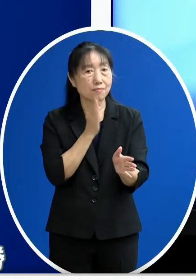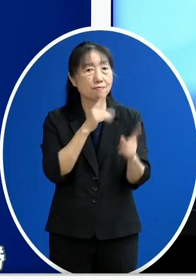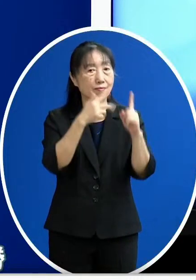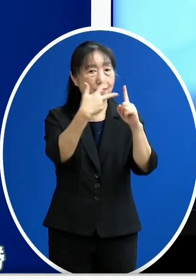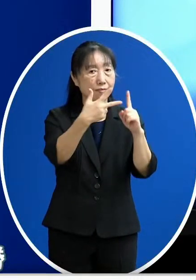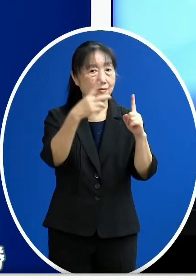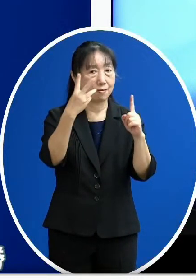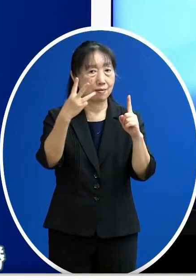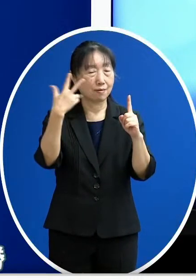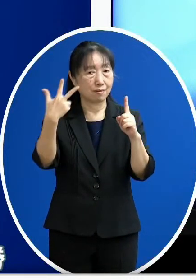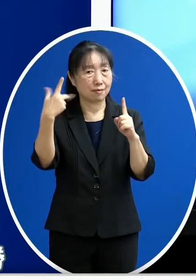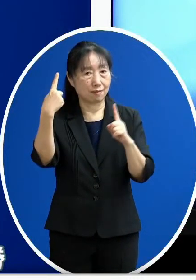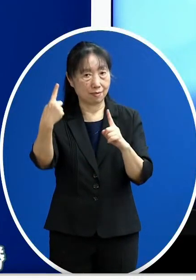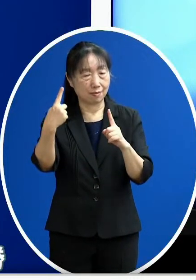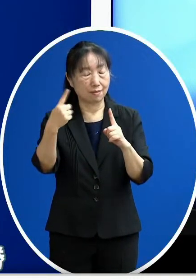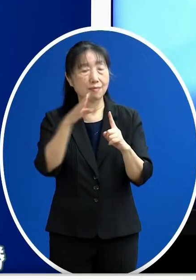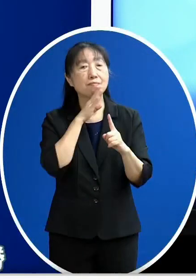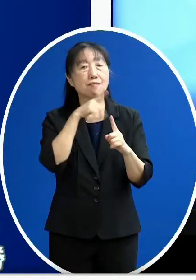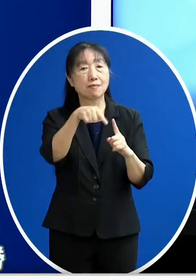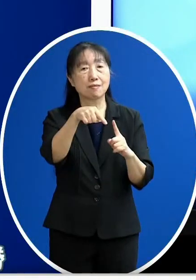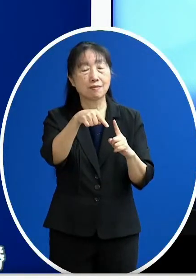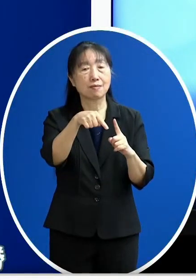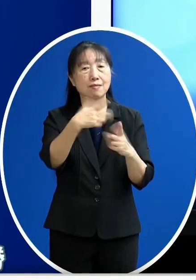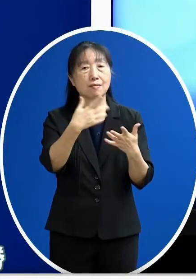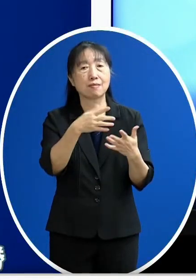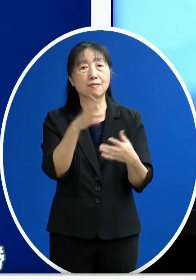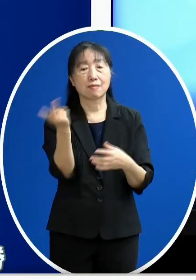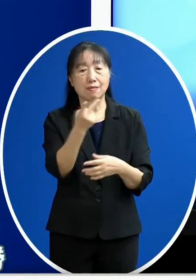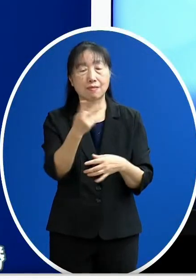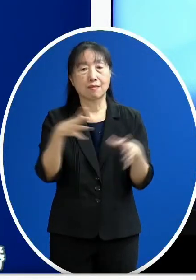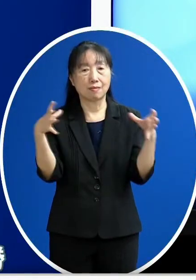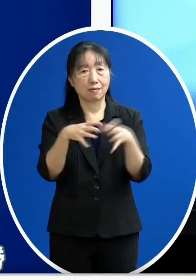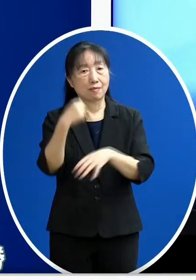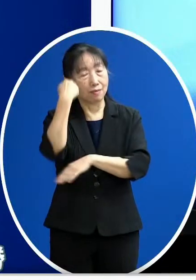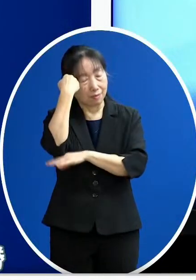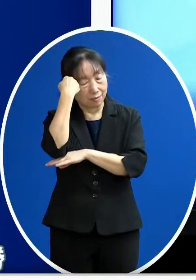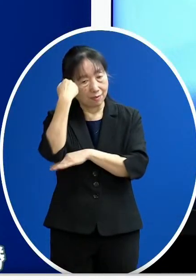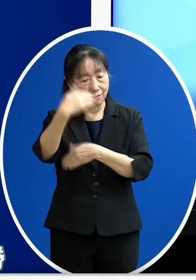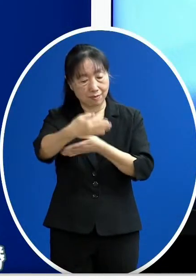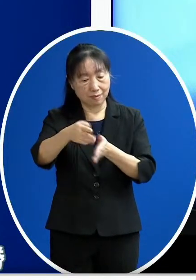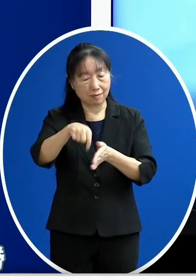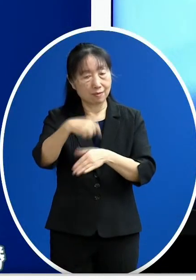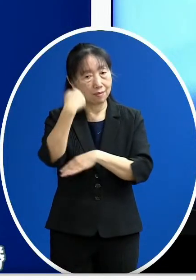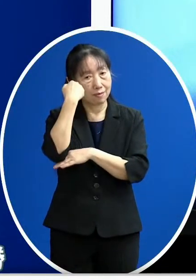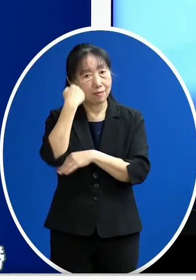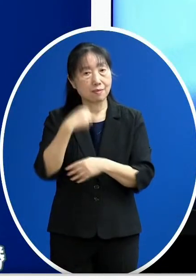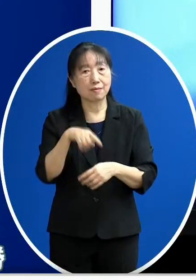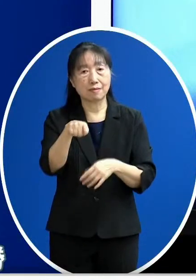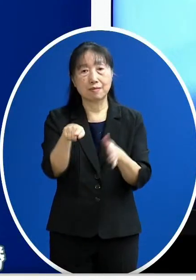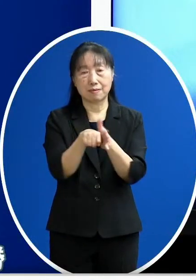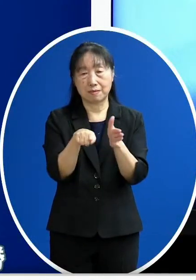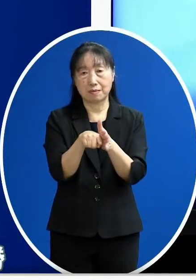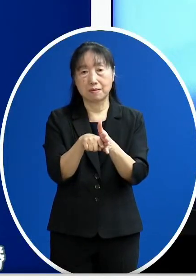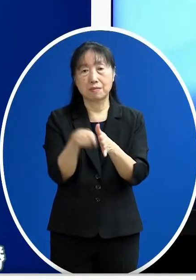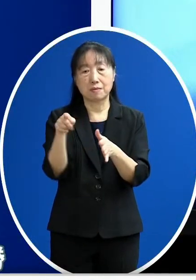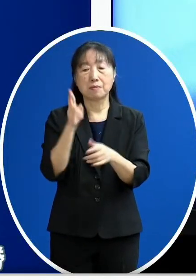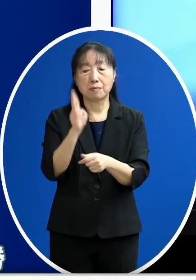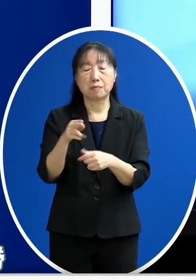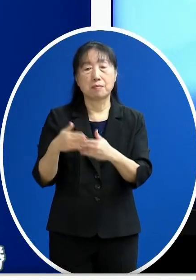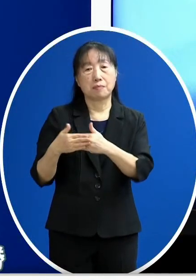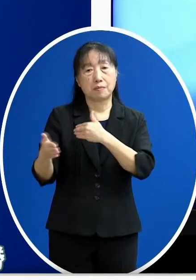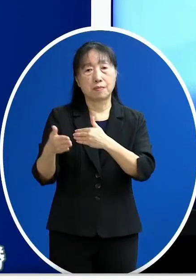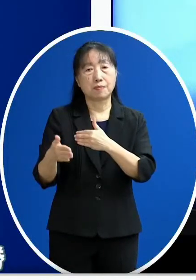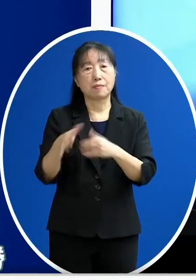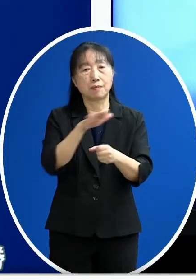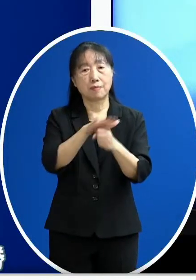个17371，就第一位确诊的这个机场保全，他们两个是一起住的。那他在那个时间就被拘隔了，那已经